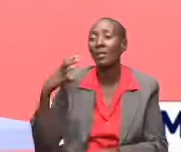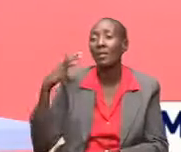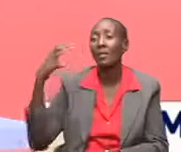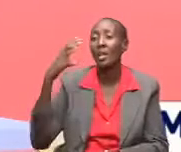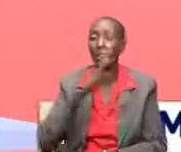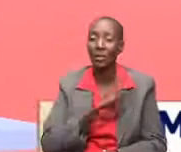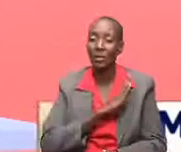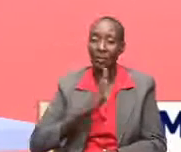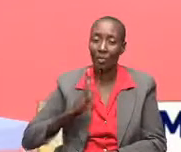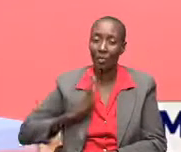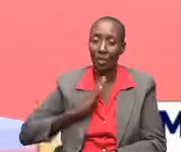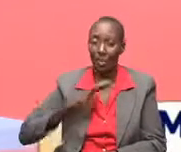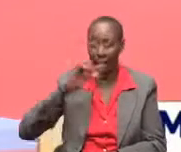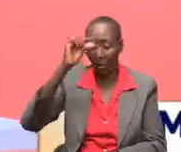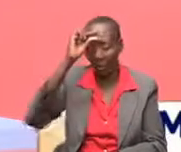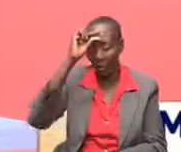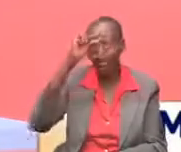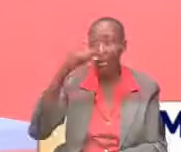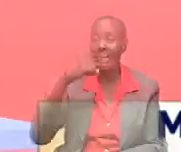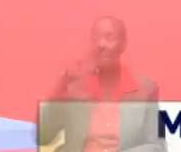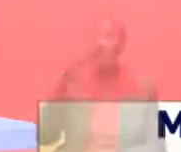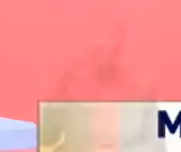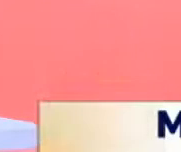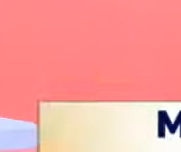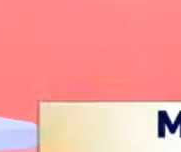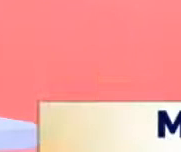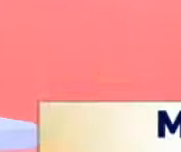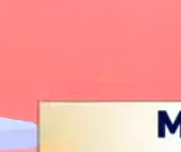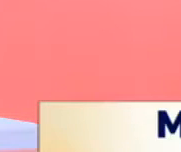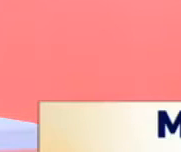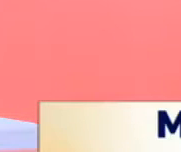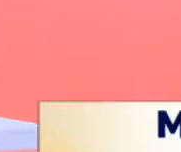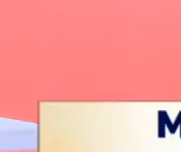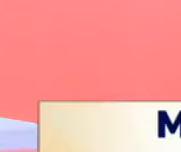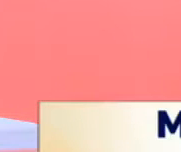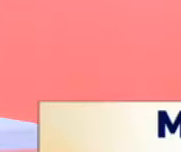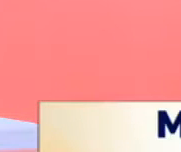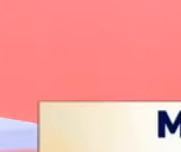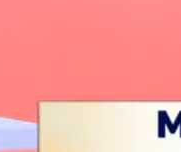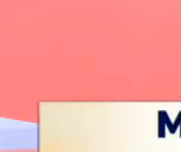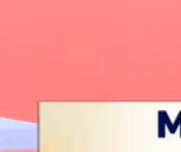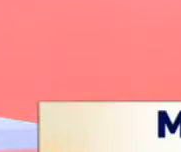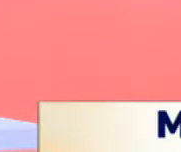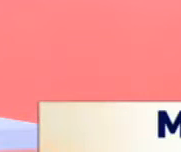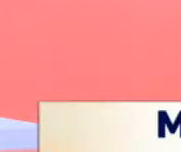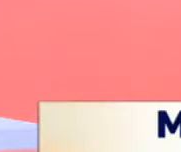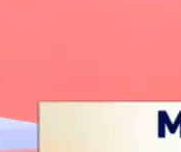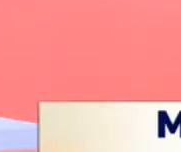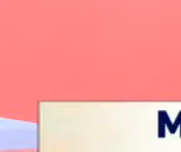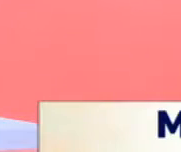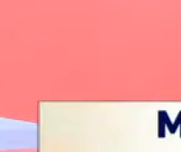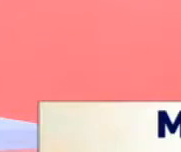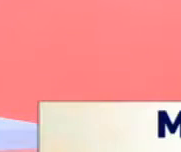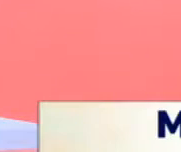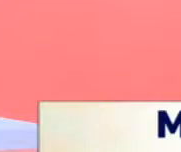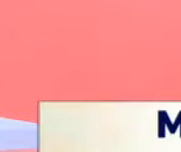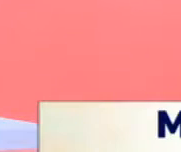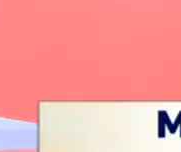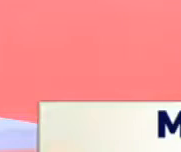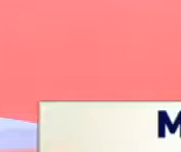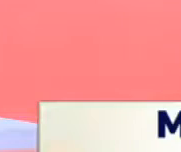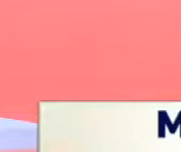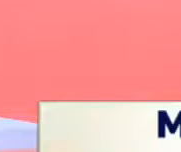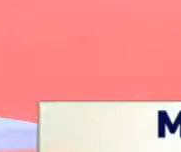kuwa kamati maalum ya kaunti ya kushughulikia masuala ya dharura imeweka mikakati kabambe kukabiliana na virusi hivyo